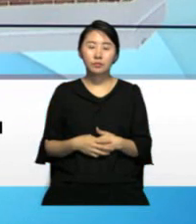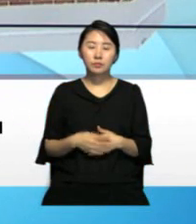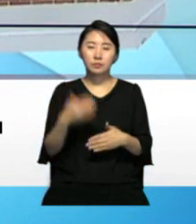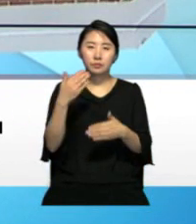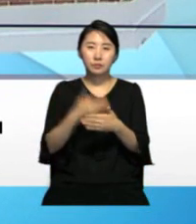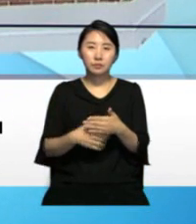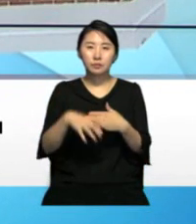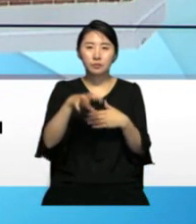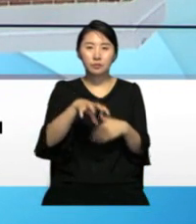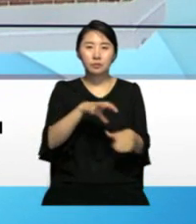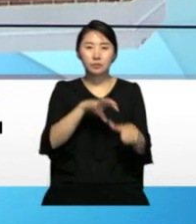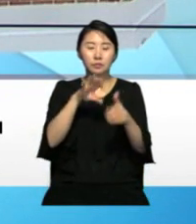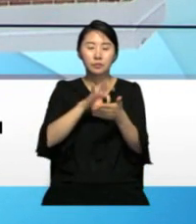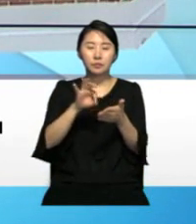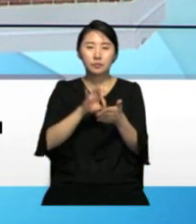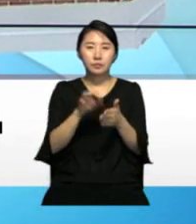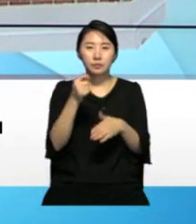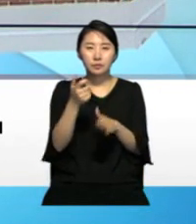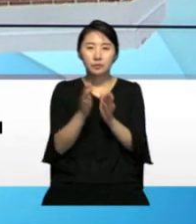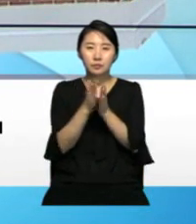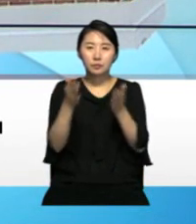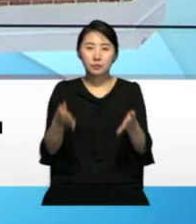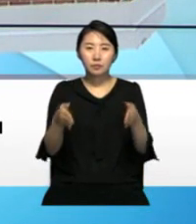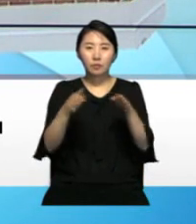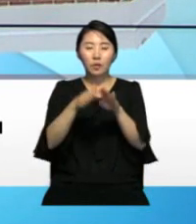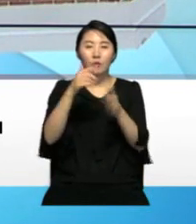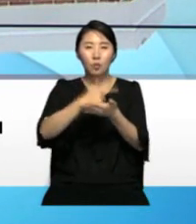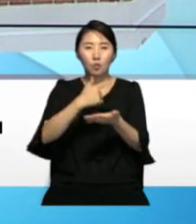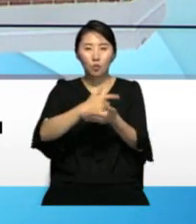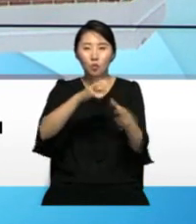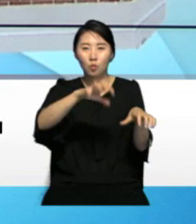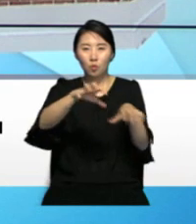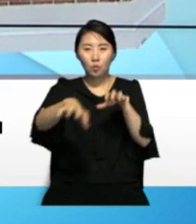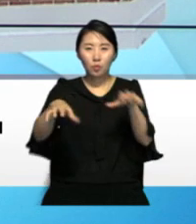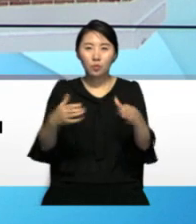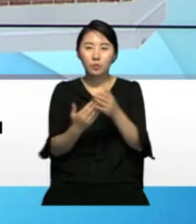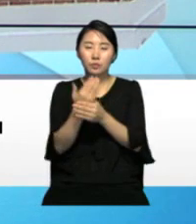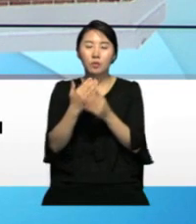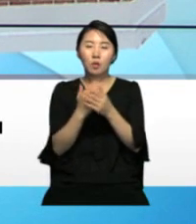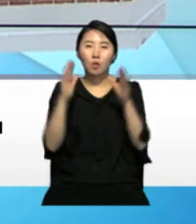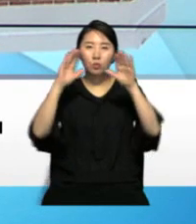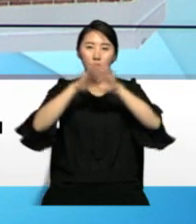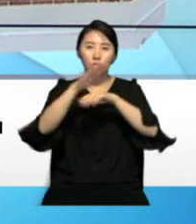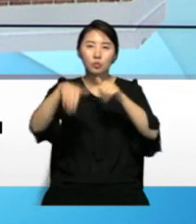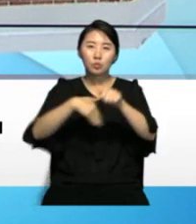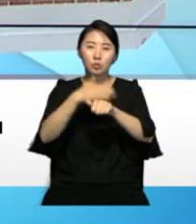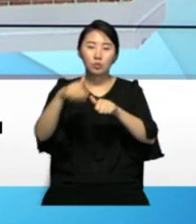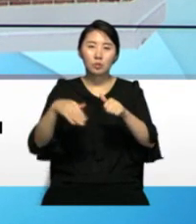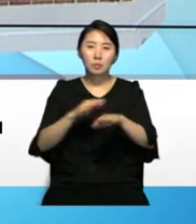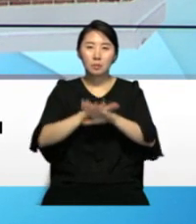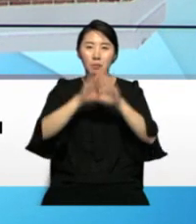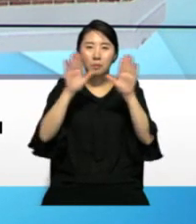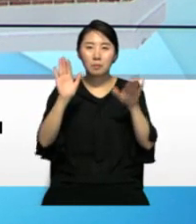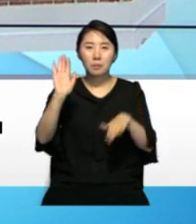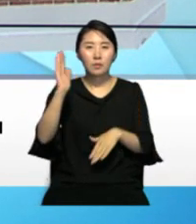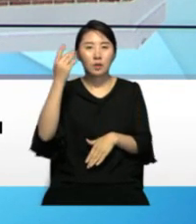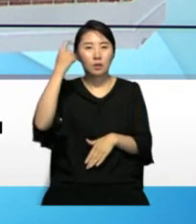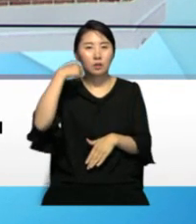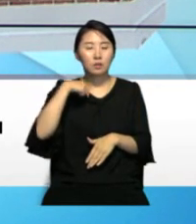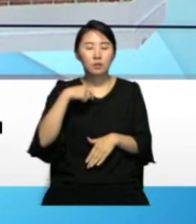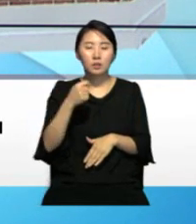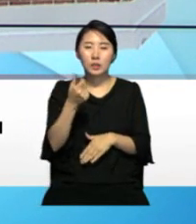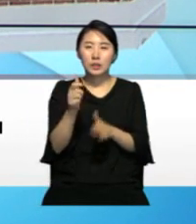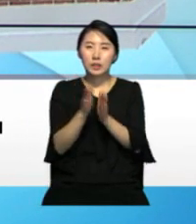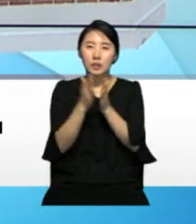자투리 공간을 활용한 작은 도서관이 노원구 곳곳에 생기고 있습니다. 어두웠던 동네 분위기도 밝아지고 있는데요.